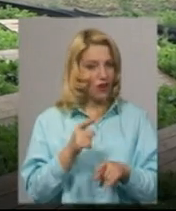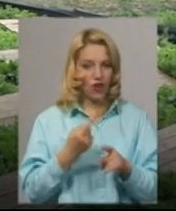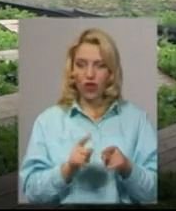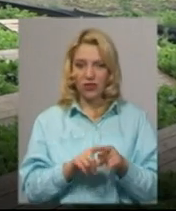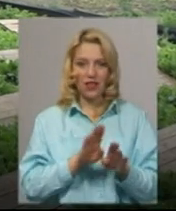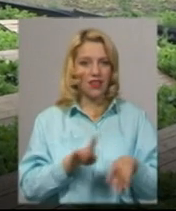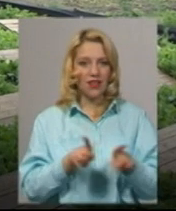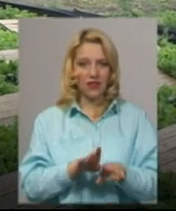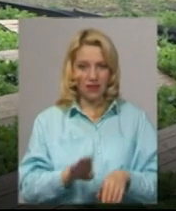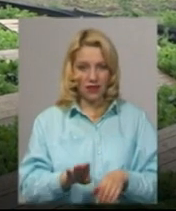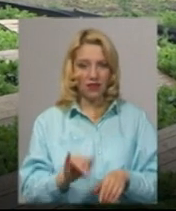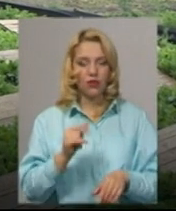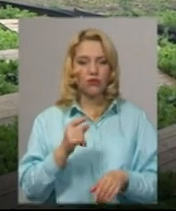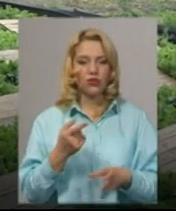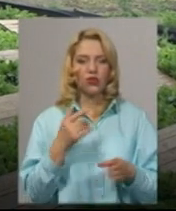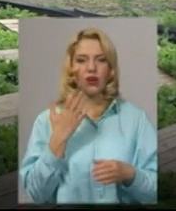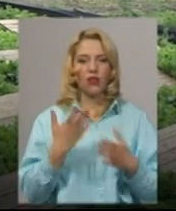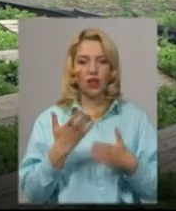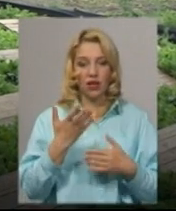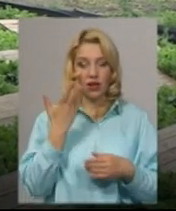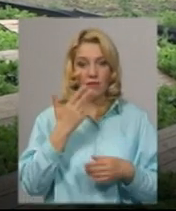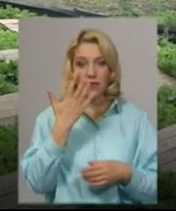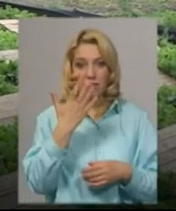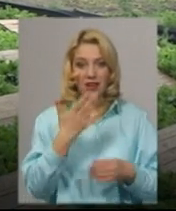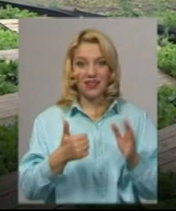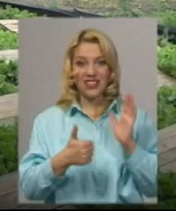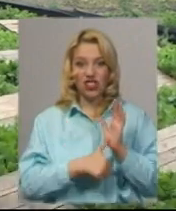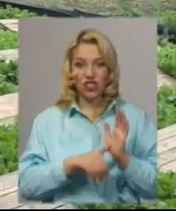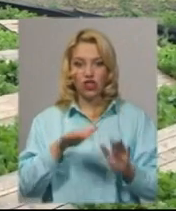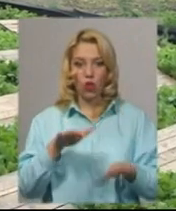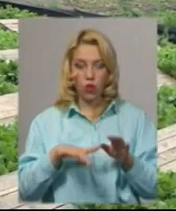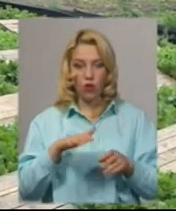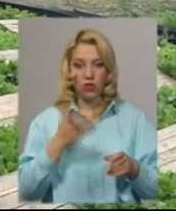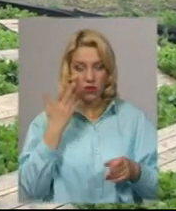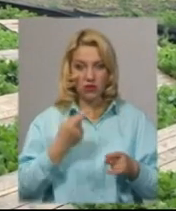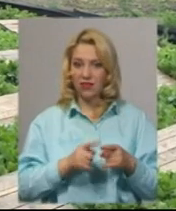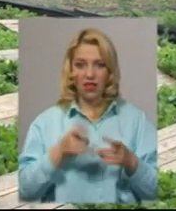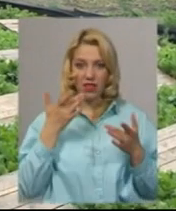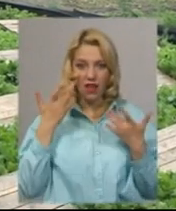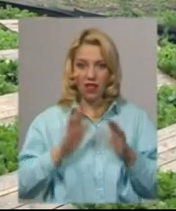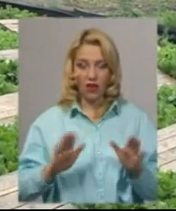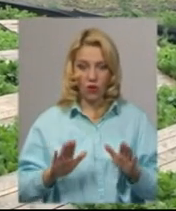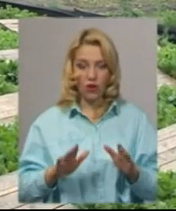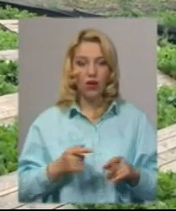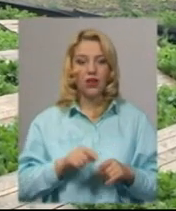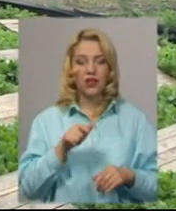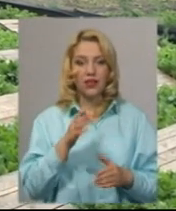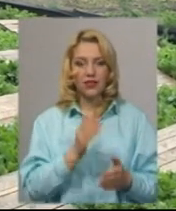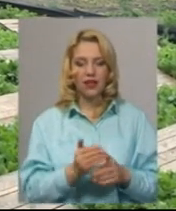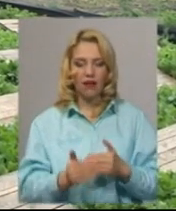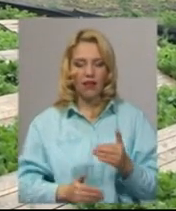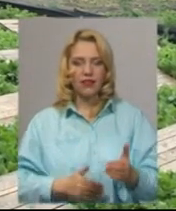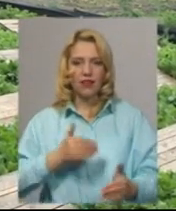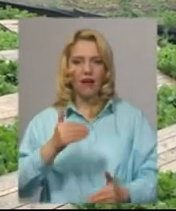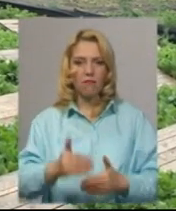намагаєшся вирощувати 5-6 тонн або навіть більше, то я б не сказав, що це дуже легко. Є декілька етапів,